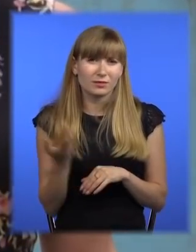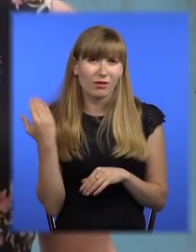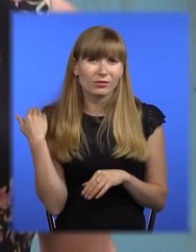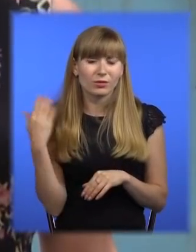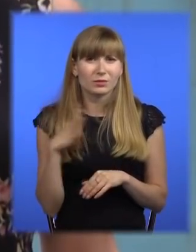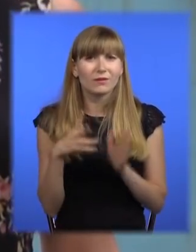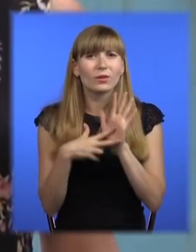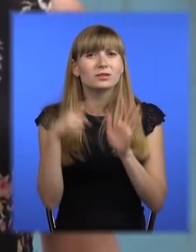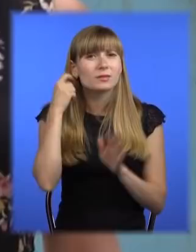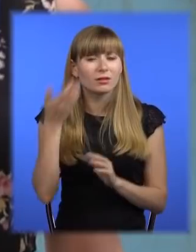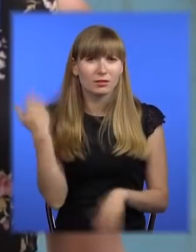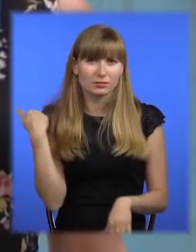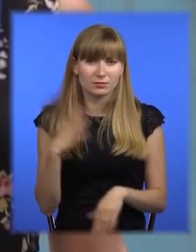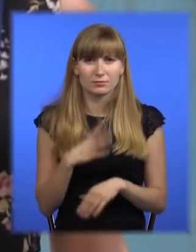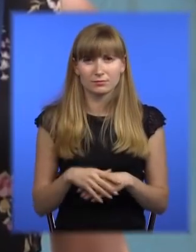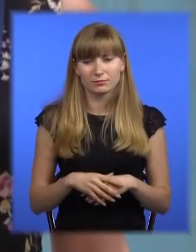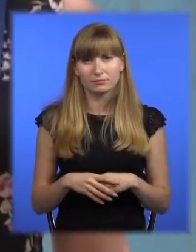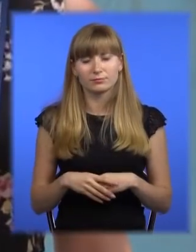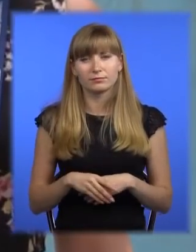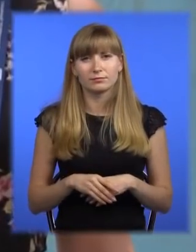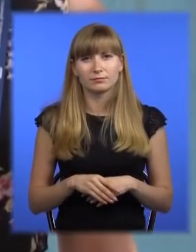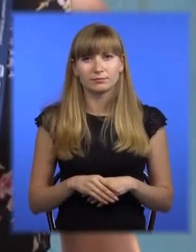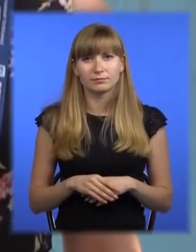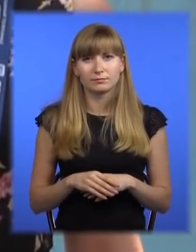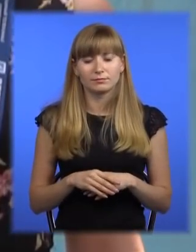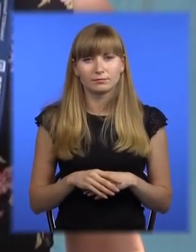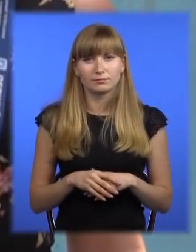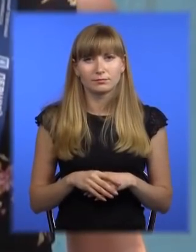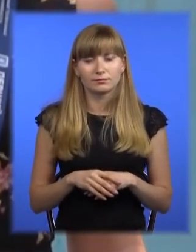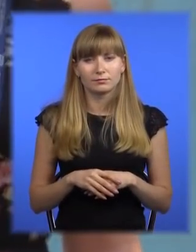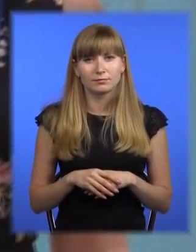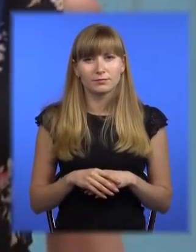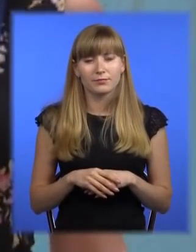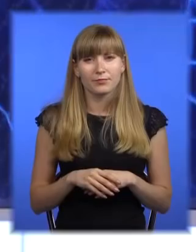відповідальності? Ні. Ну, давно, ще 8 років назад там.